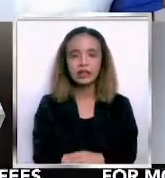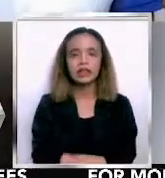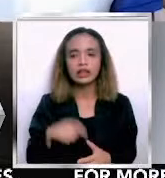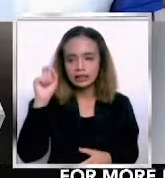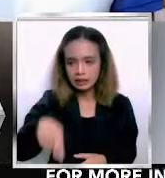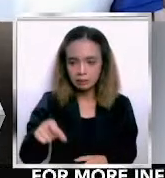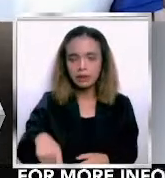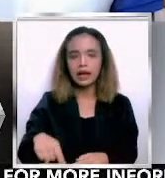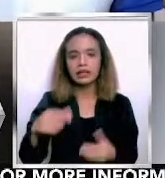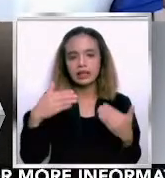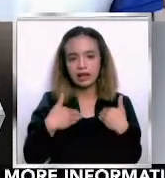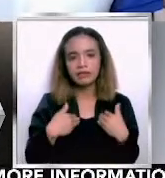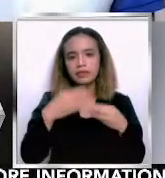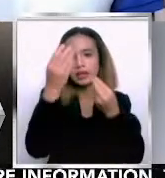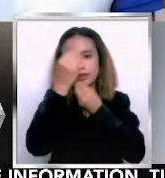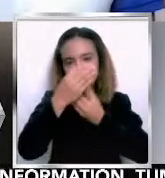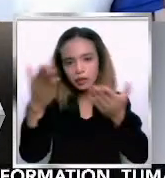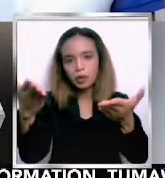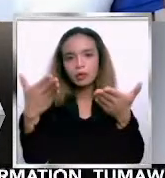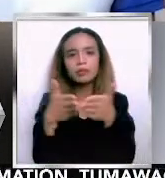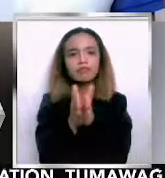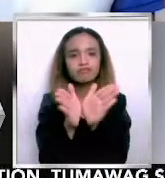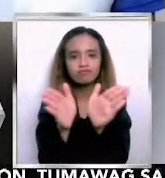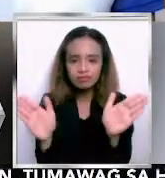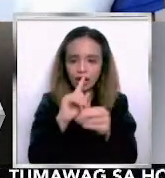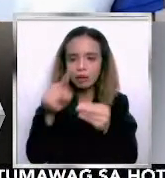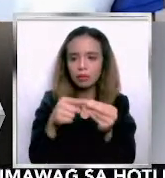patungkol sa ganitong laruan at